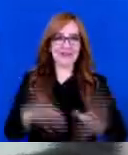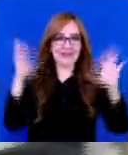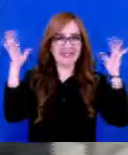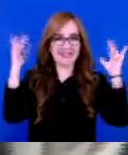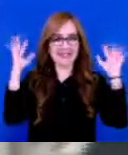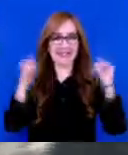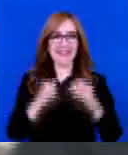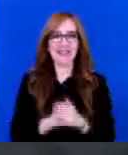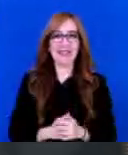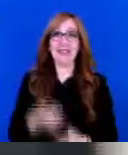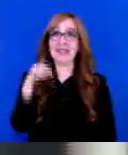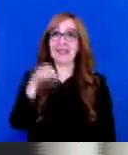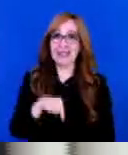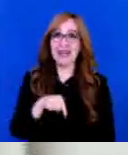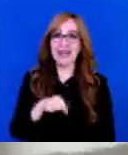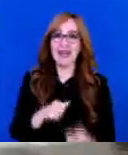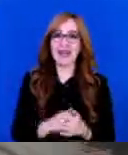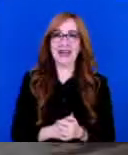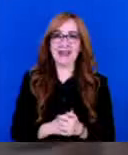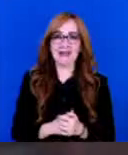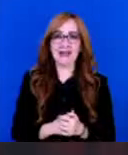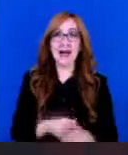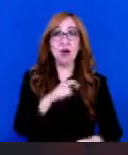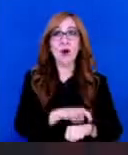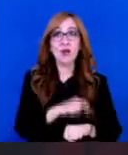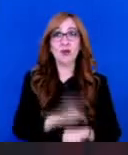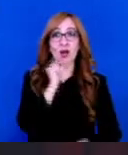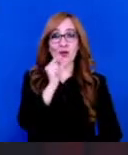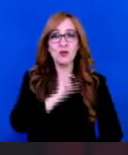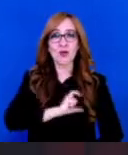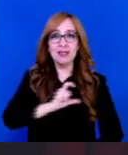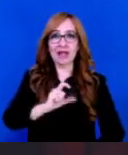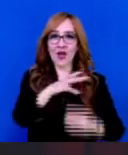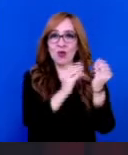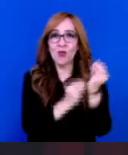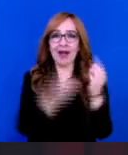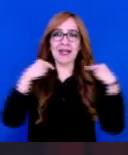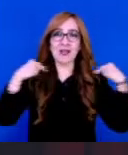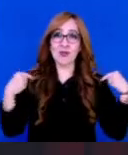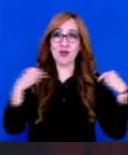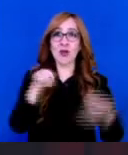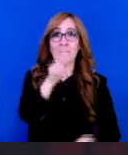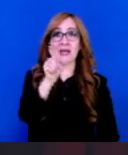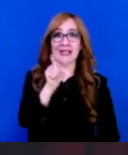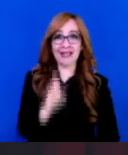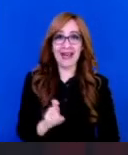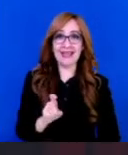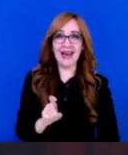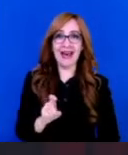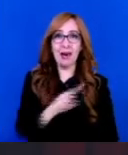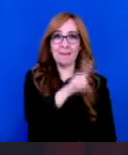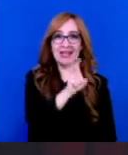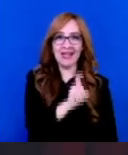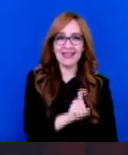Di segmen kali ini hadirin sekalian adalah giliran calon wakil gubernur yang akan bertanya satu sama